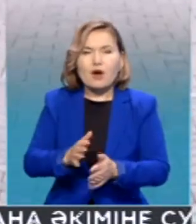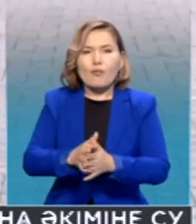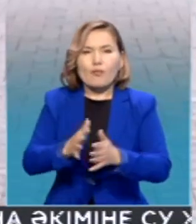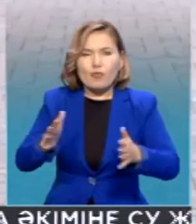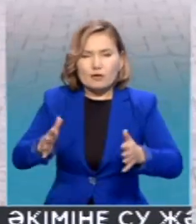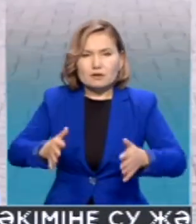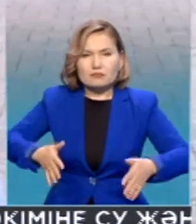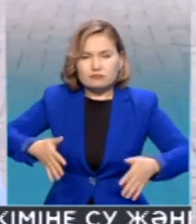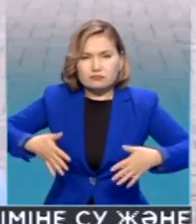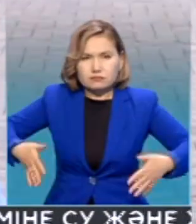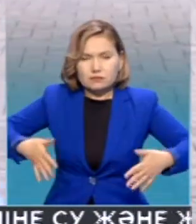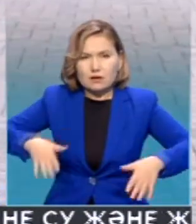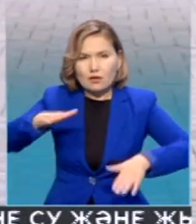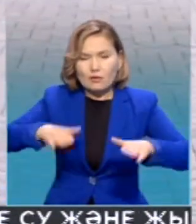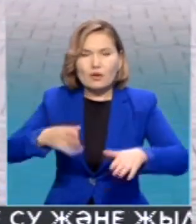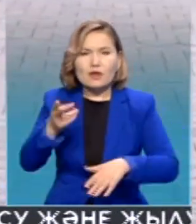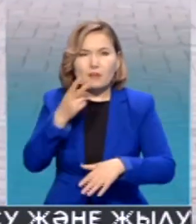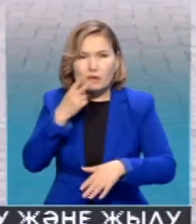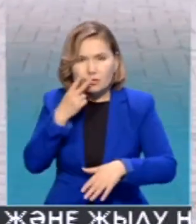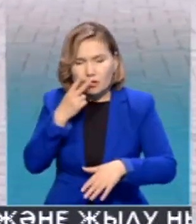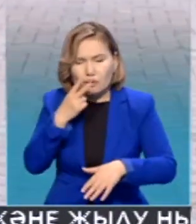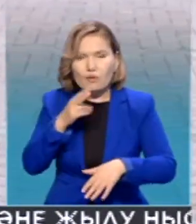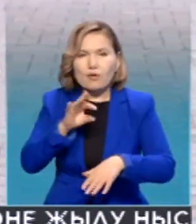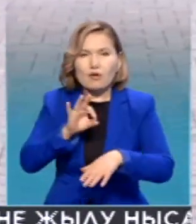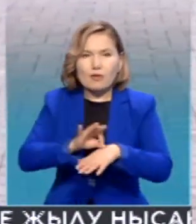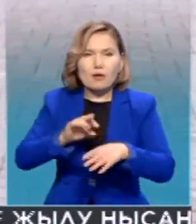салмақ, темекі шегу,